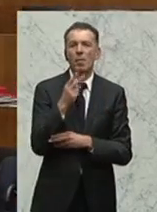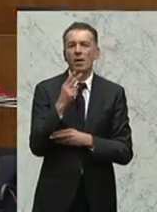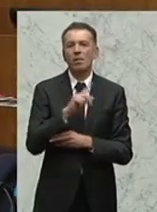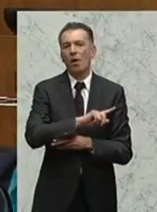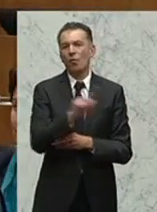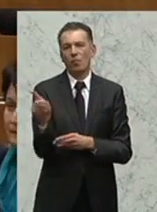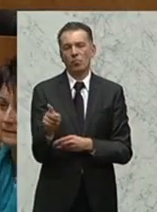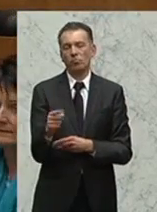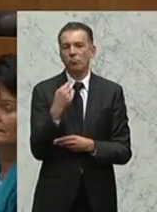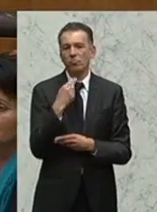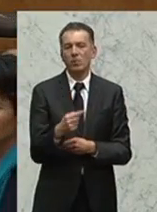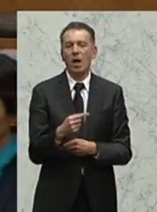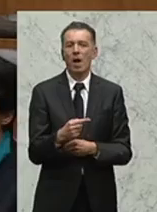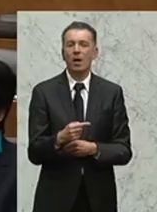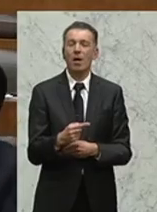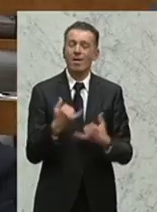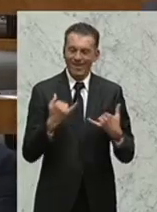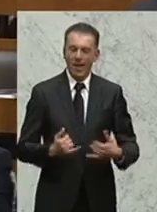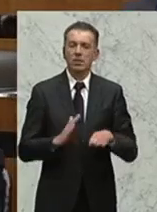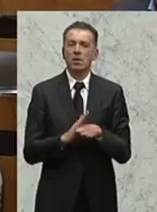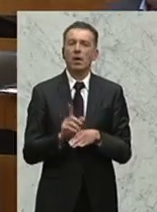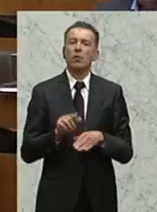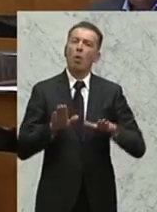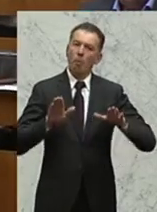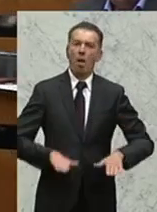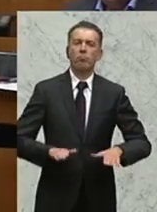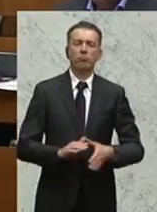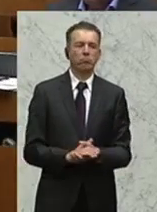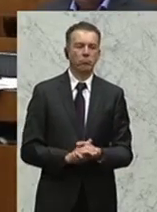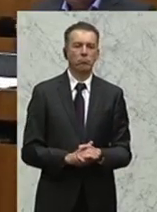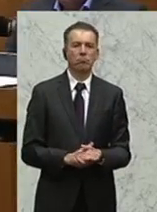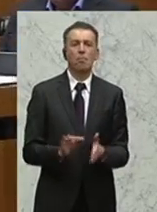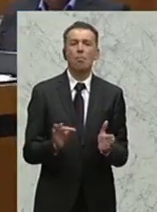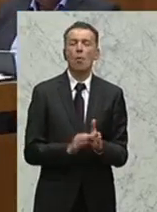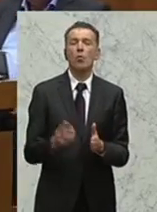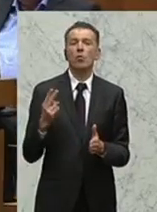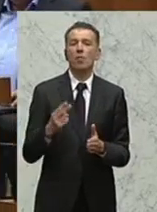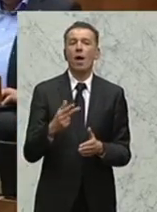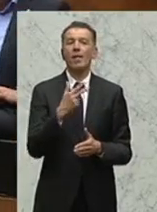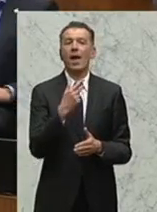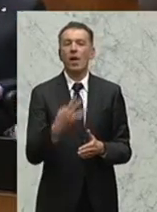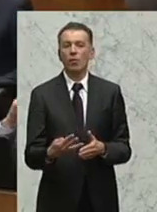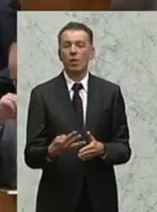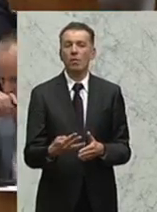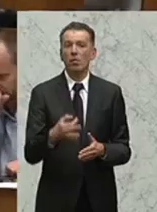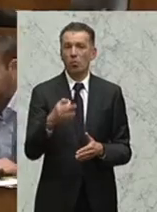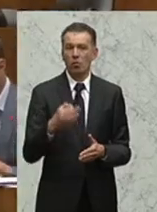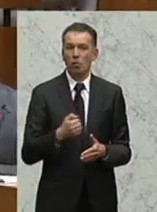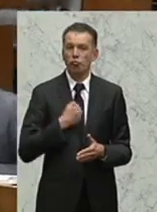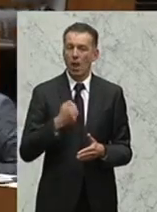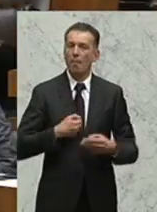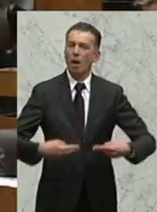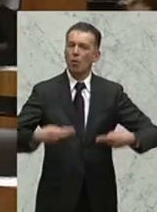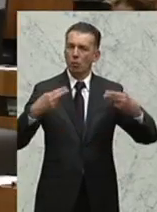eine Beibehaltung der derzeitigen Regelung aussprechen. Punkt 1. Punkt 2. 43% der steirischen Hoteliers